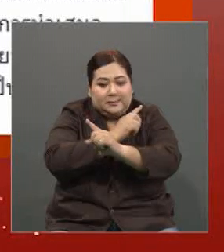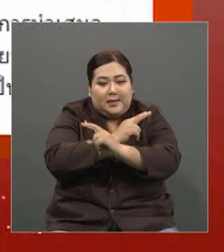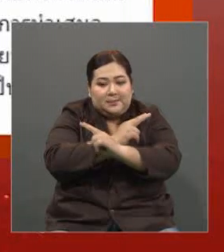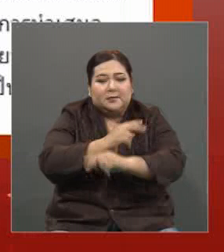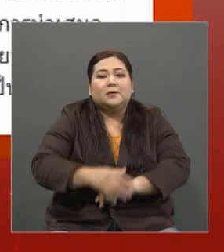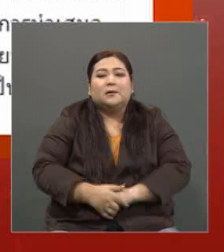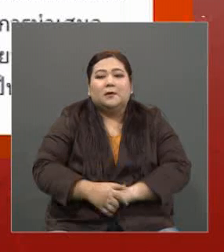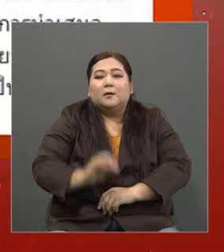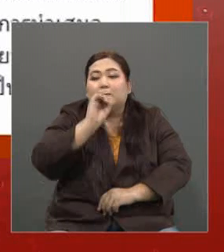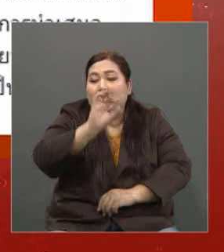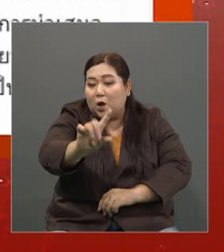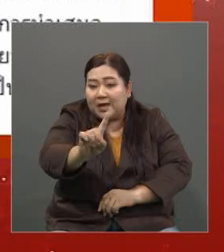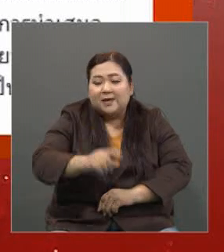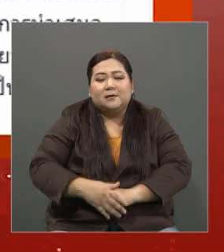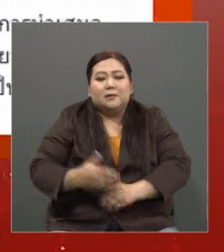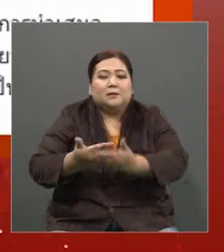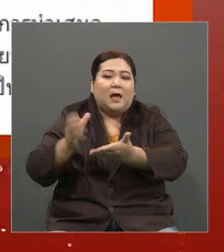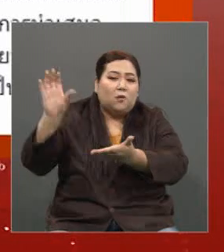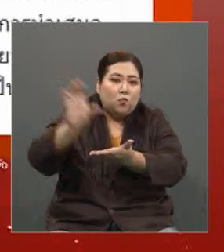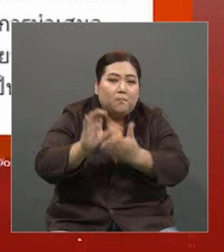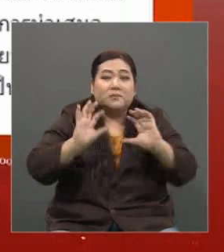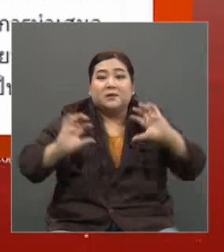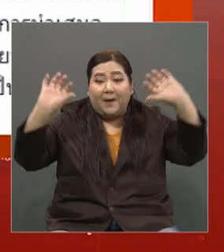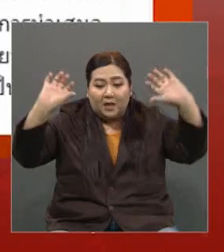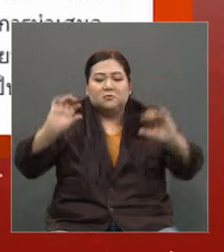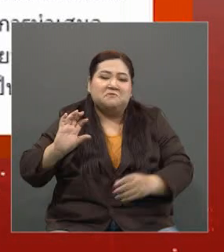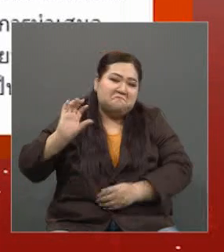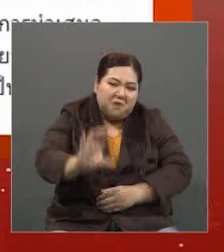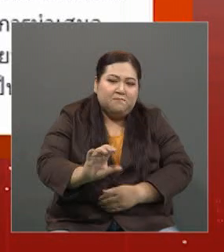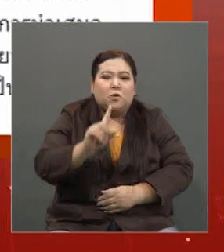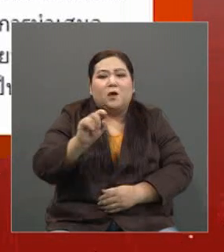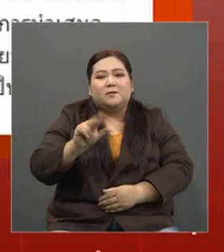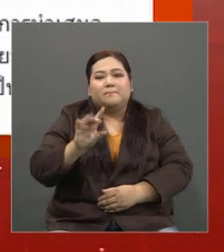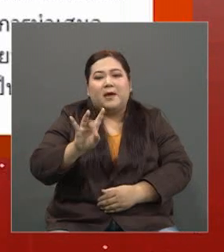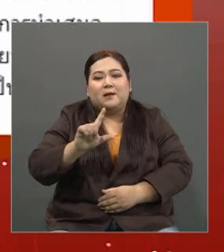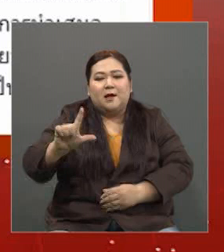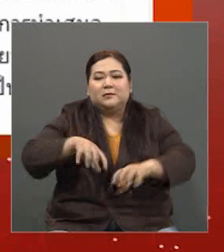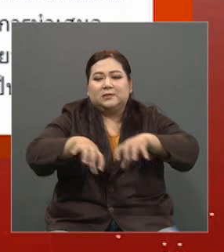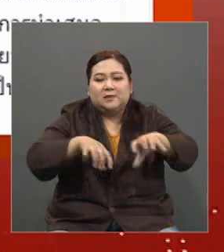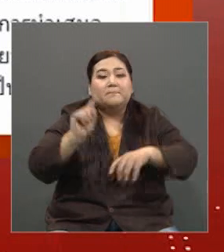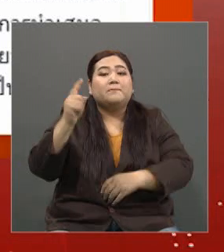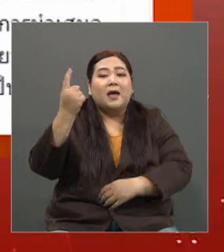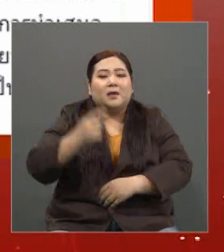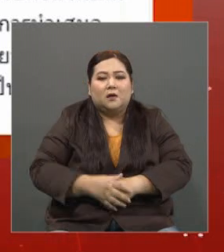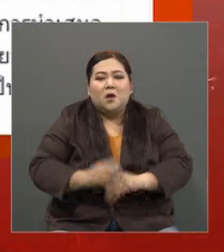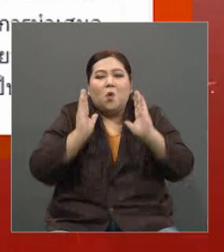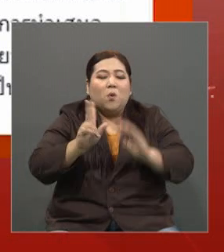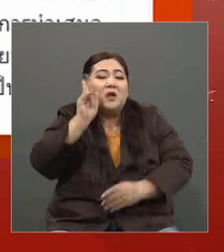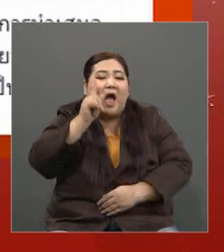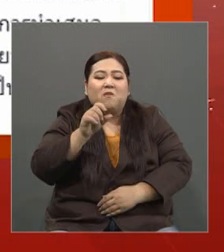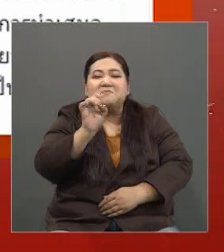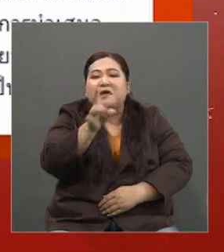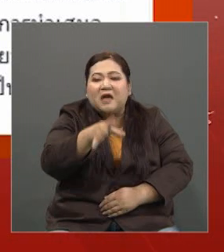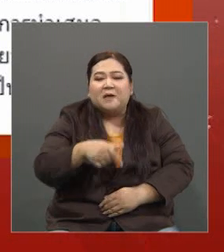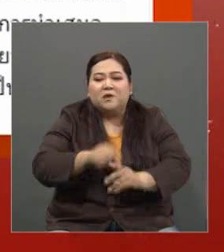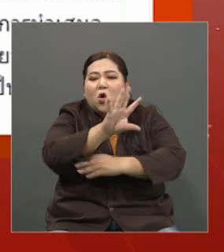ปั่นบอกวาทรรมเนียษ์ภุ่งบปรบปงภูมิทัศมากถึง 138 ล้ บาแล้วก็คิดว่าคนปั่นพยายาม